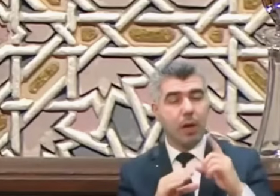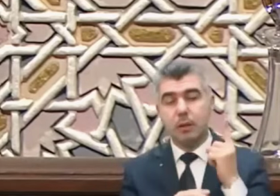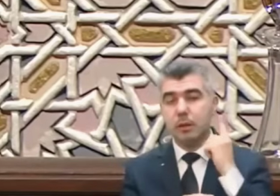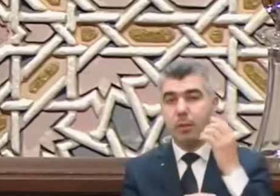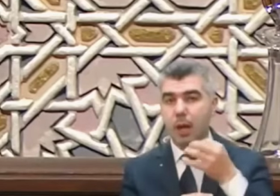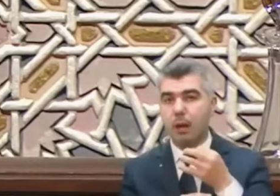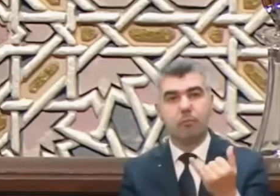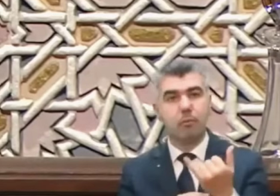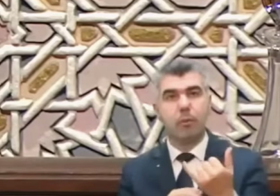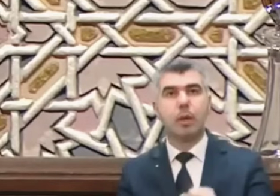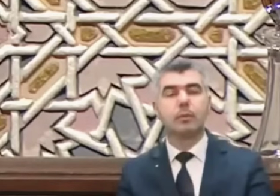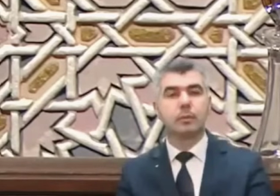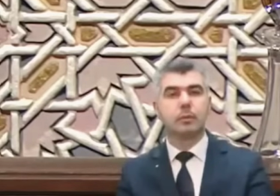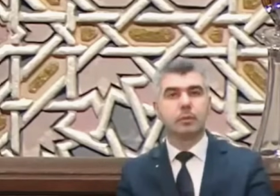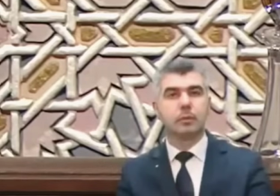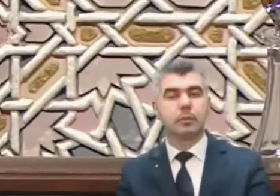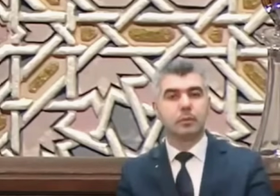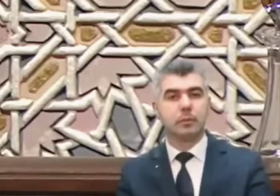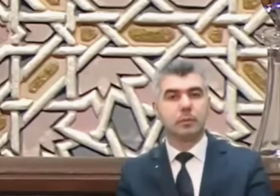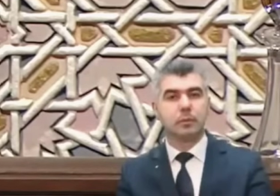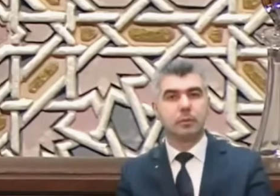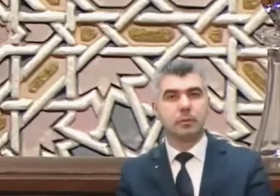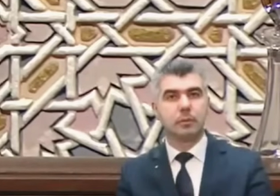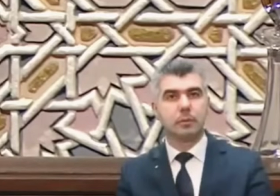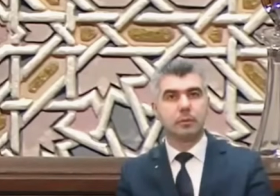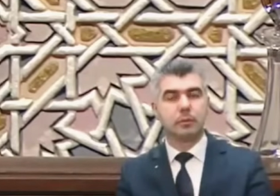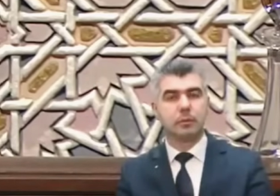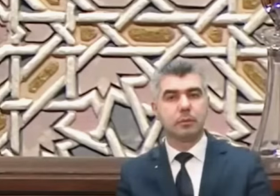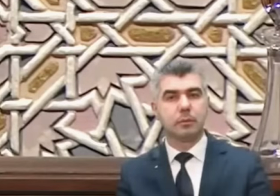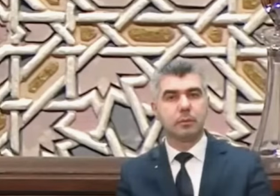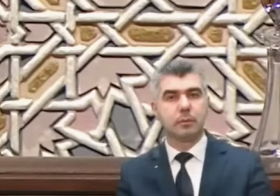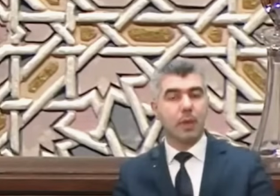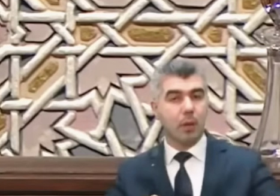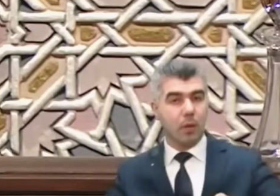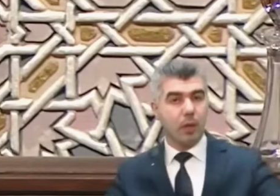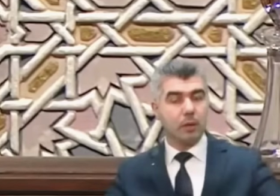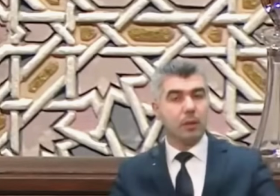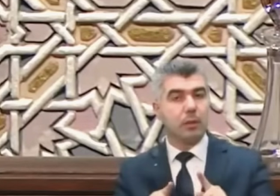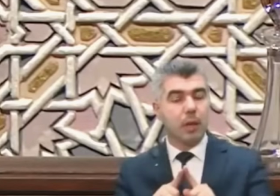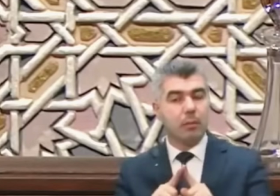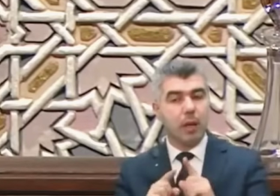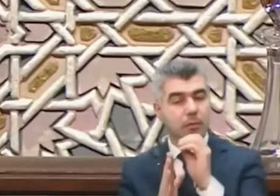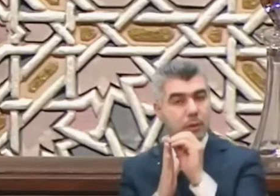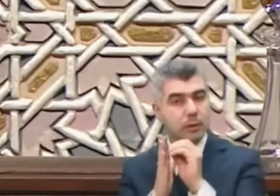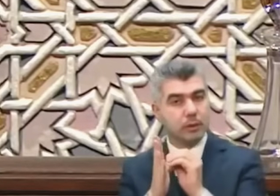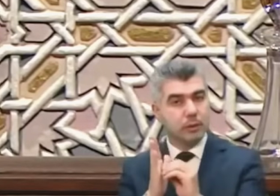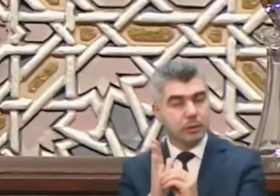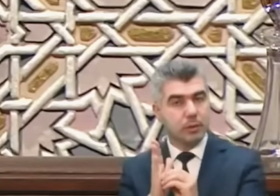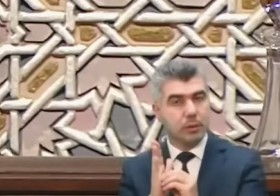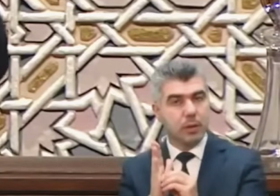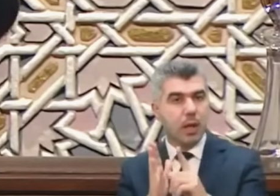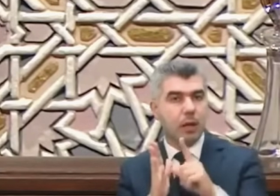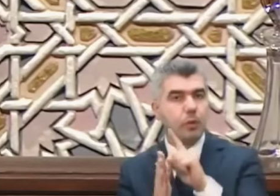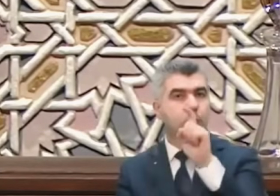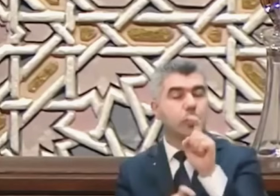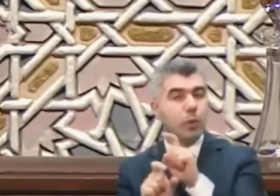شاي إوا كاينة حاجة أخرى. سيد الوزير، هذه القضية ديال الترتيب ماشي ولا راه ماشي استثناء،